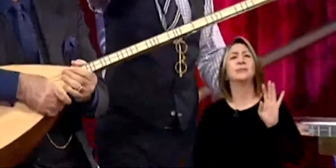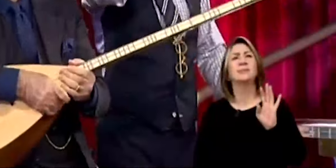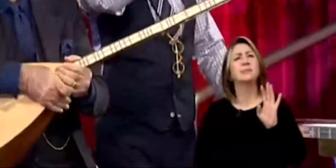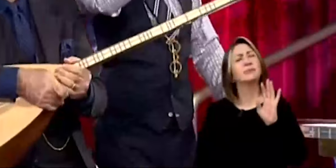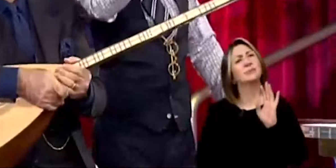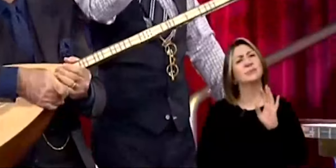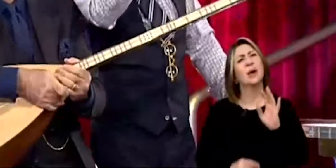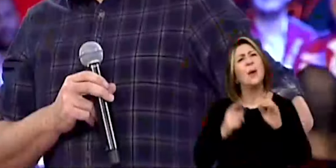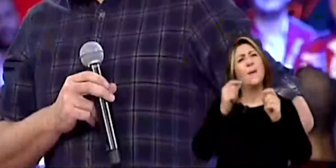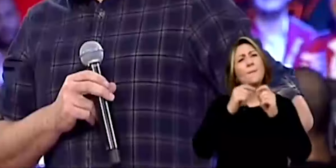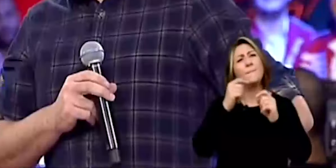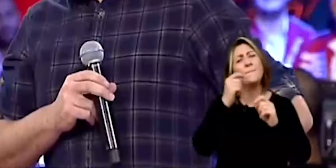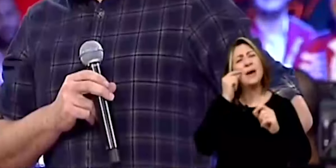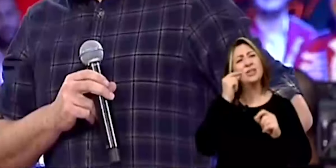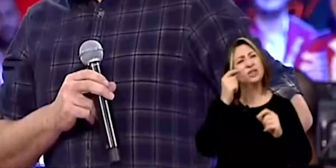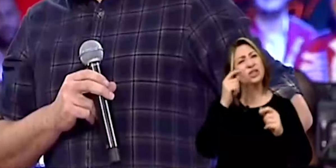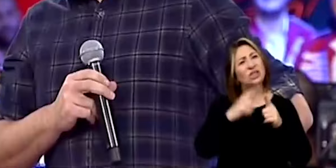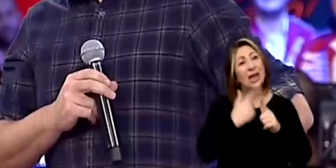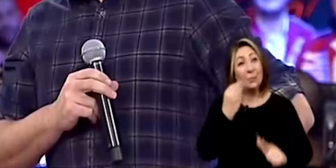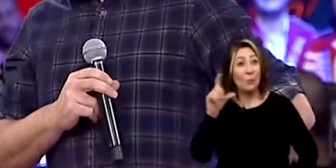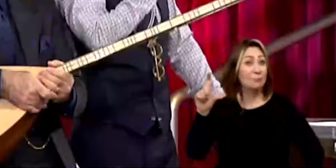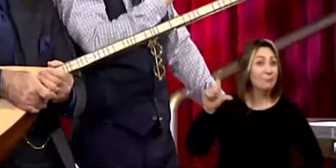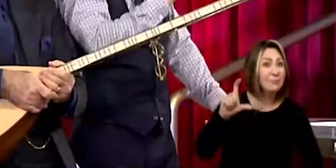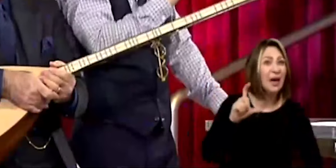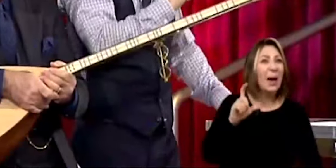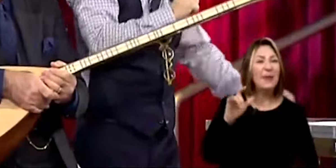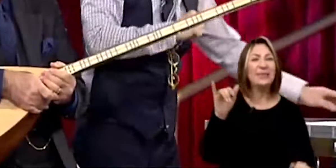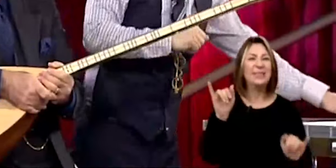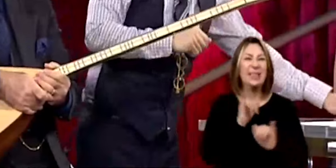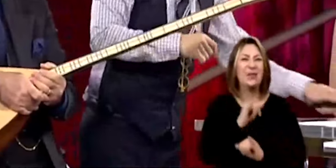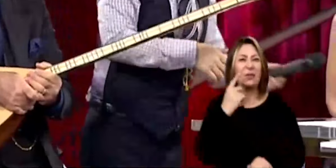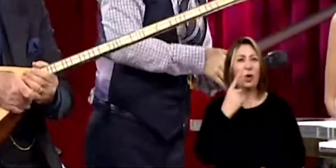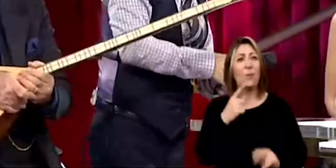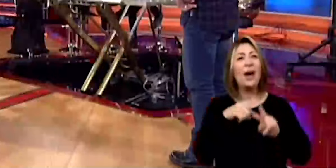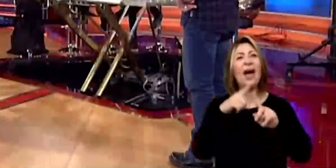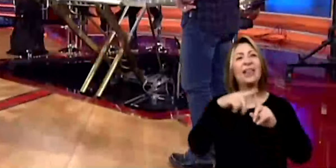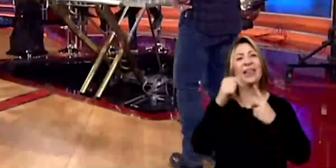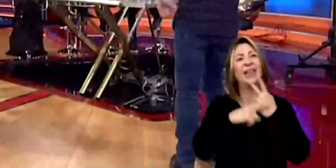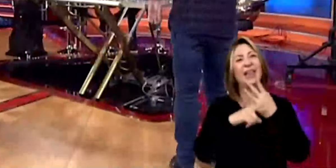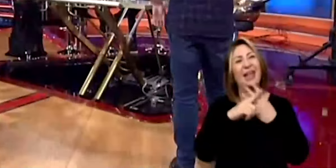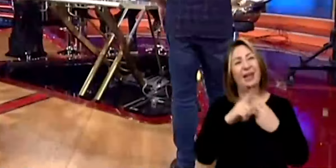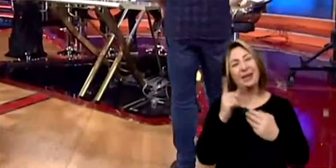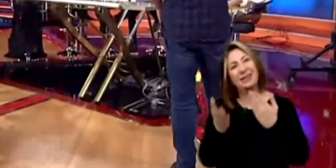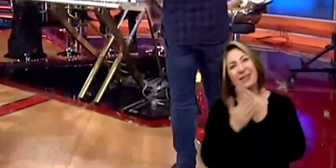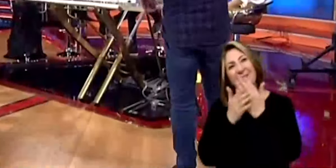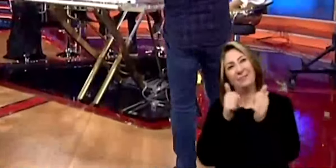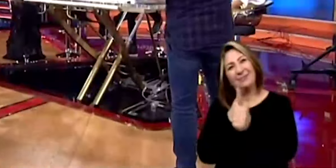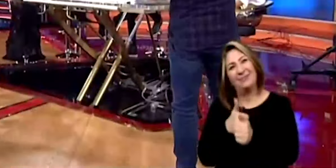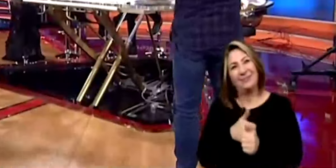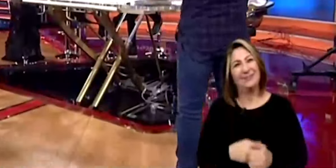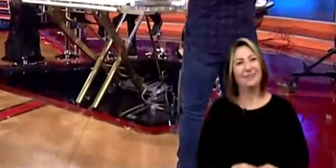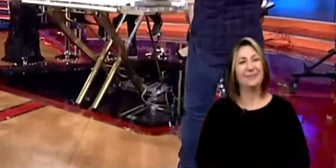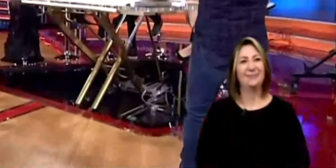stop. Bay J biraz önce iyi bir hamle yapmıştı. Fakat zayıf görüyorum. Atiye, Bay J'ye yardıma gider misin lütfen? Çok